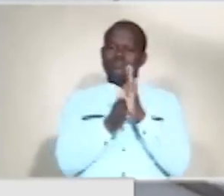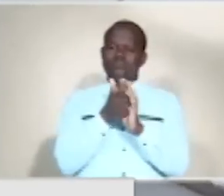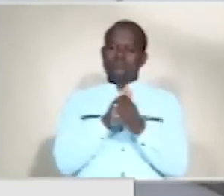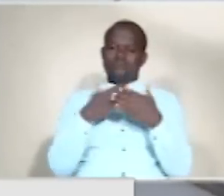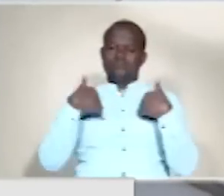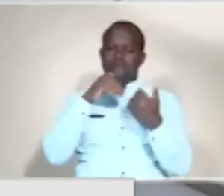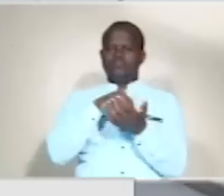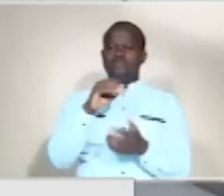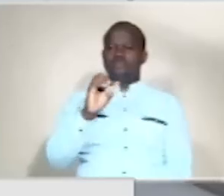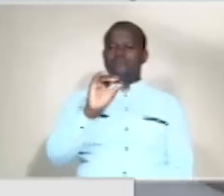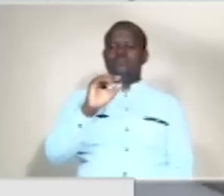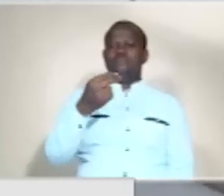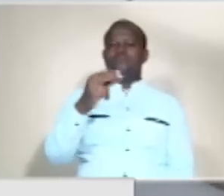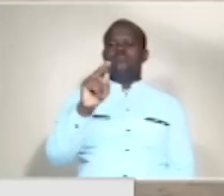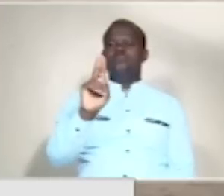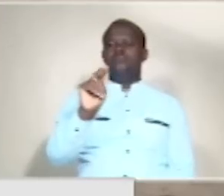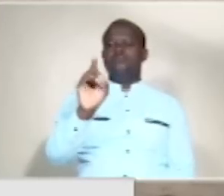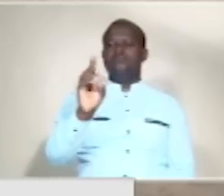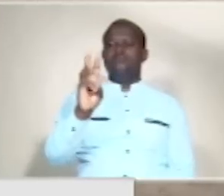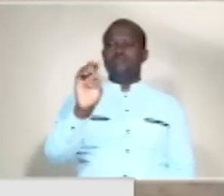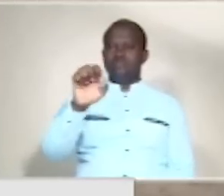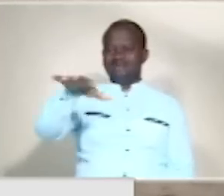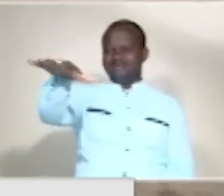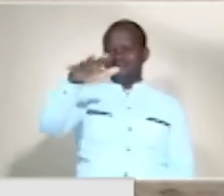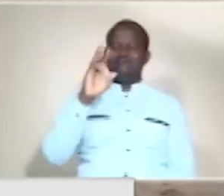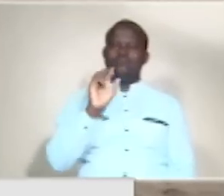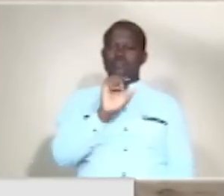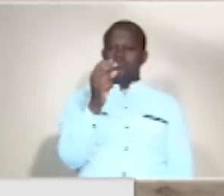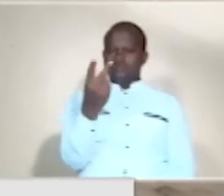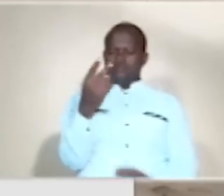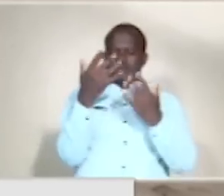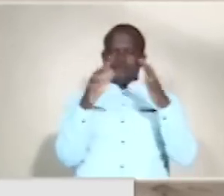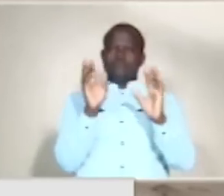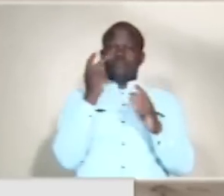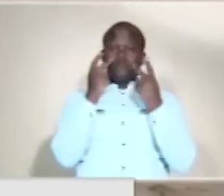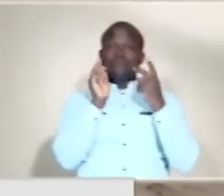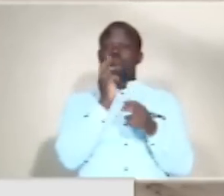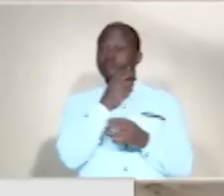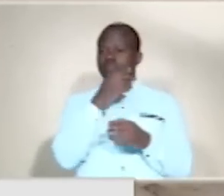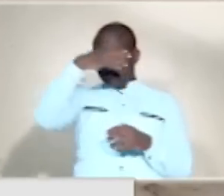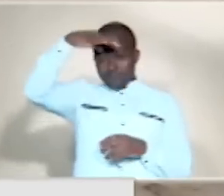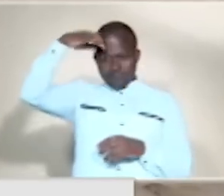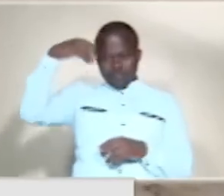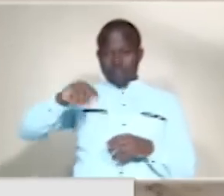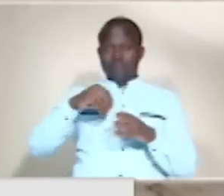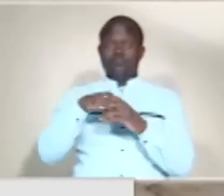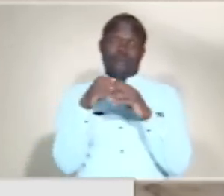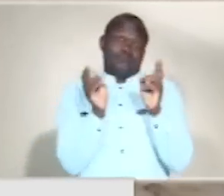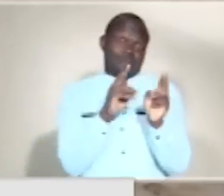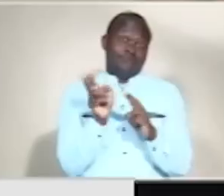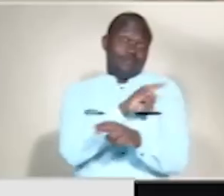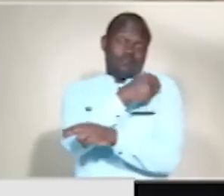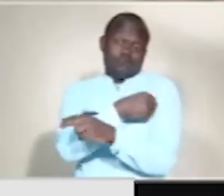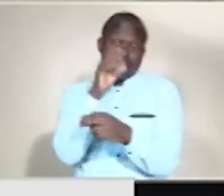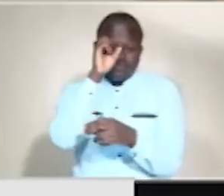kigondera buzima cya Gihundwe naho ngo ibyumweru bibiri birashize kubona amazi bigoye mu gihe nyamara kwivuriro ari ahantu hatagombye kubura